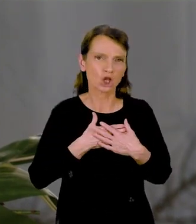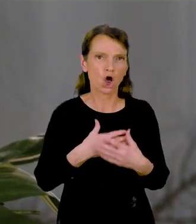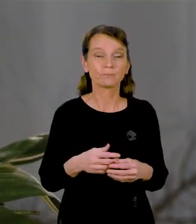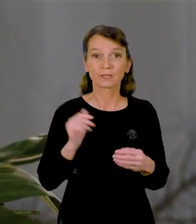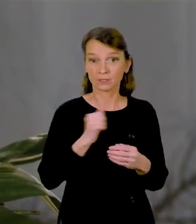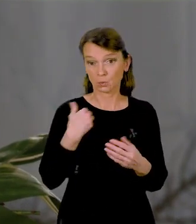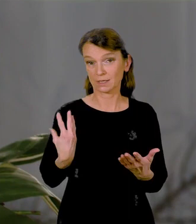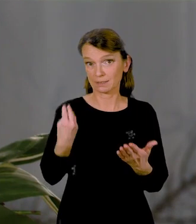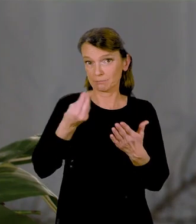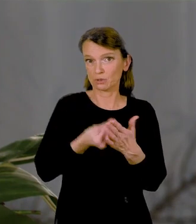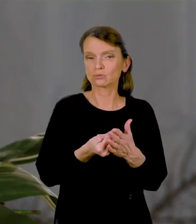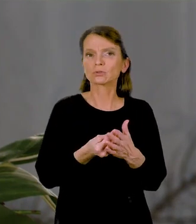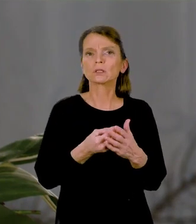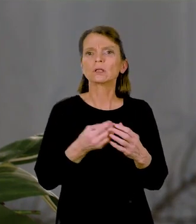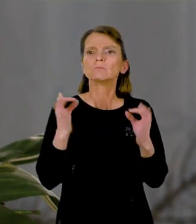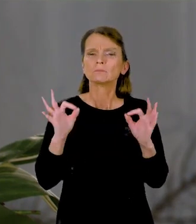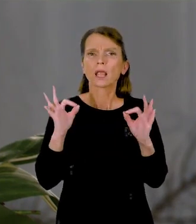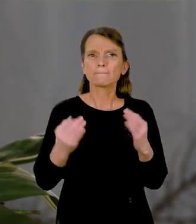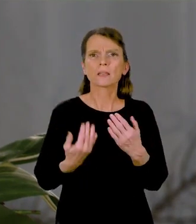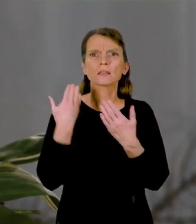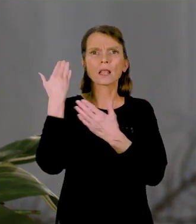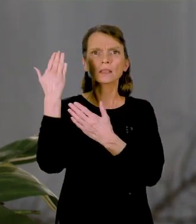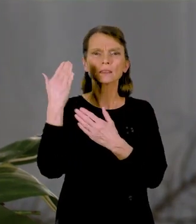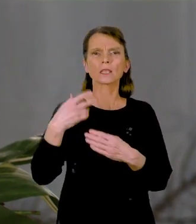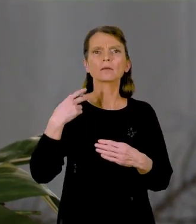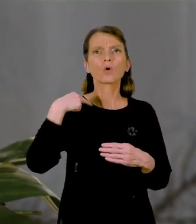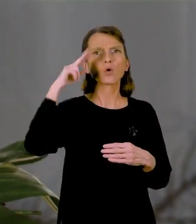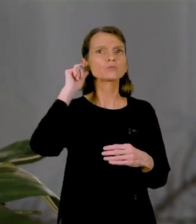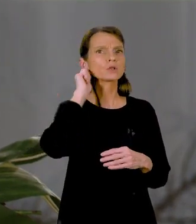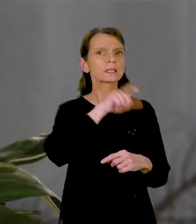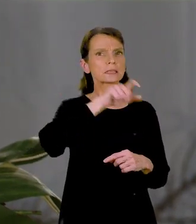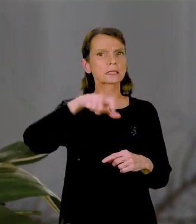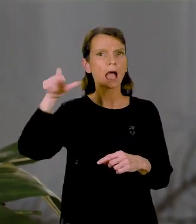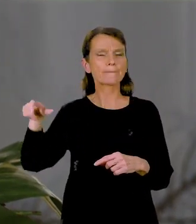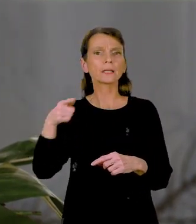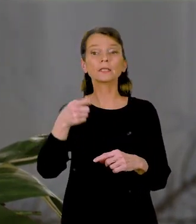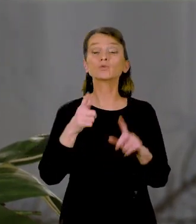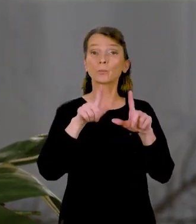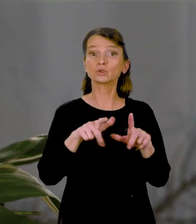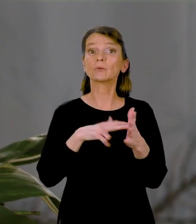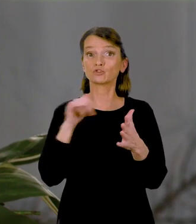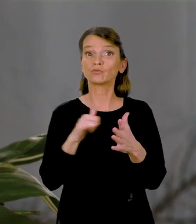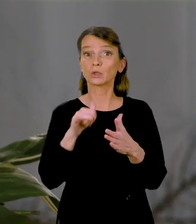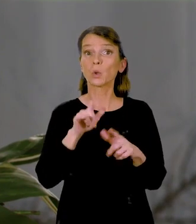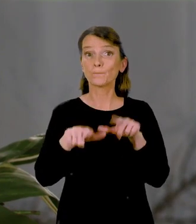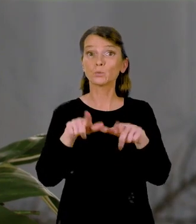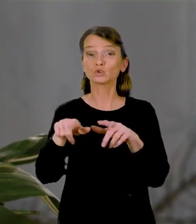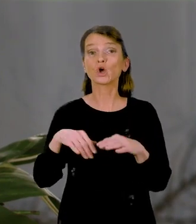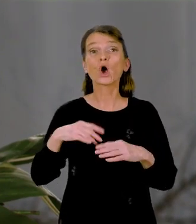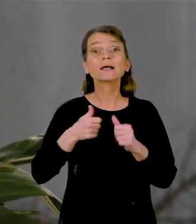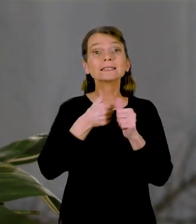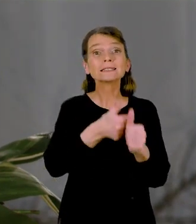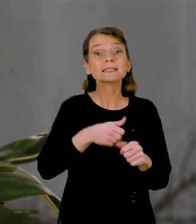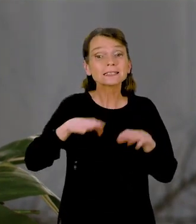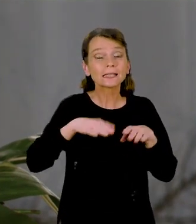pridružujem resnično eminentni in raznoliki druščini dam in gospodov, ki so pustili ali pa še puščajo izjemne sledi